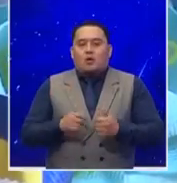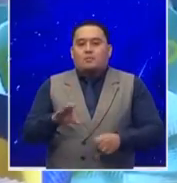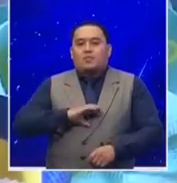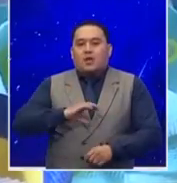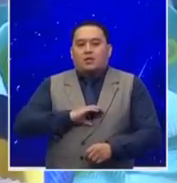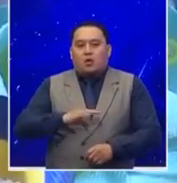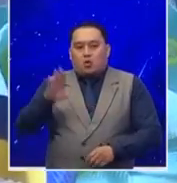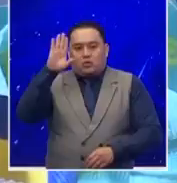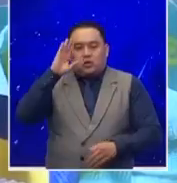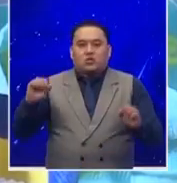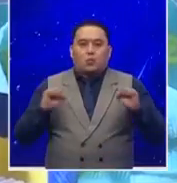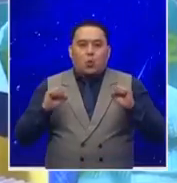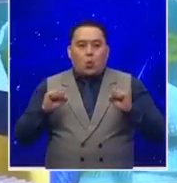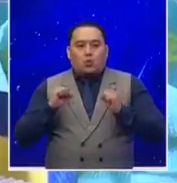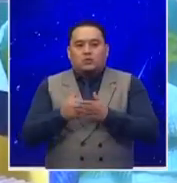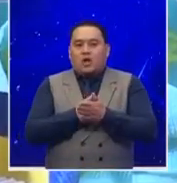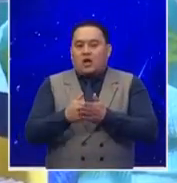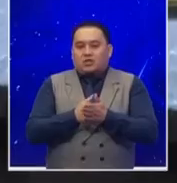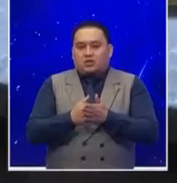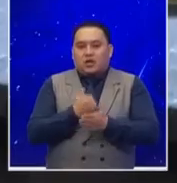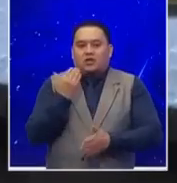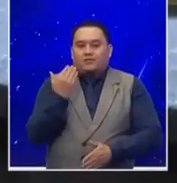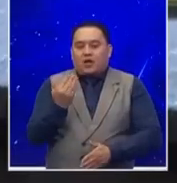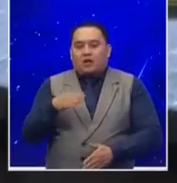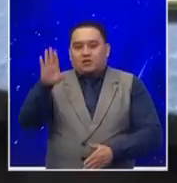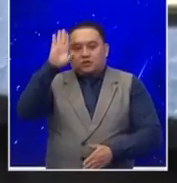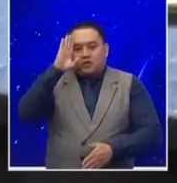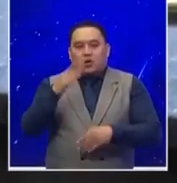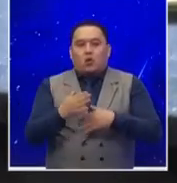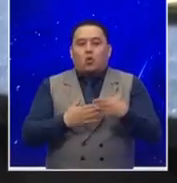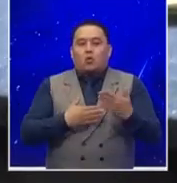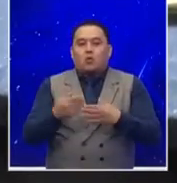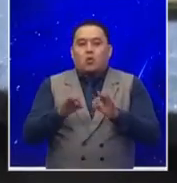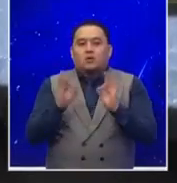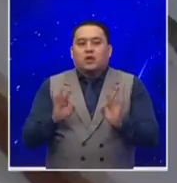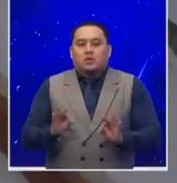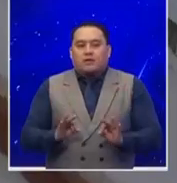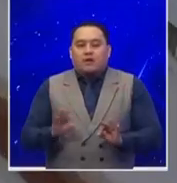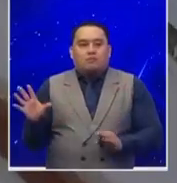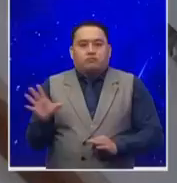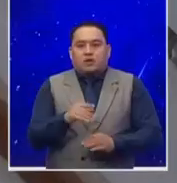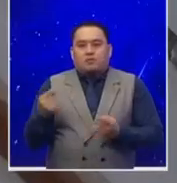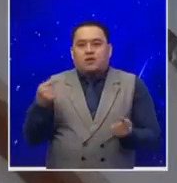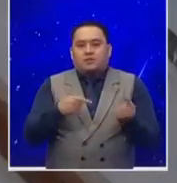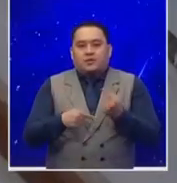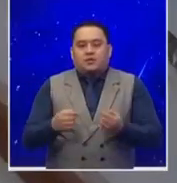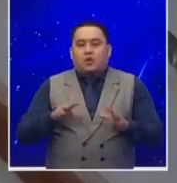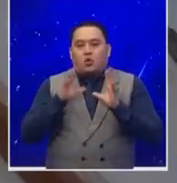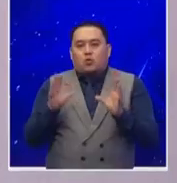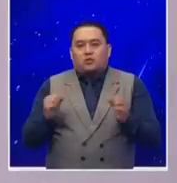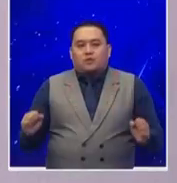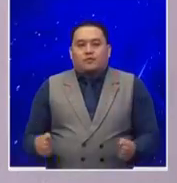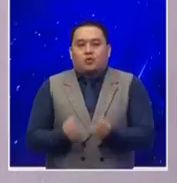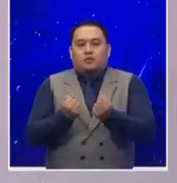медальдар ұлдарының спорт саласында жеткен жетістіктері. Қыздары қолөнерге бейім. Жалпы бәрі бір-біріне жанашыр,